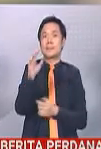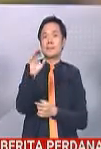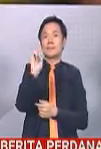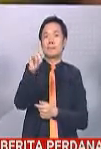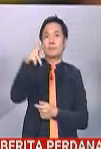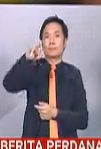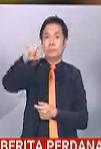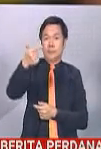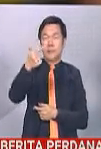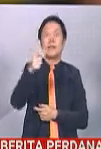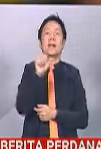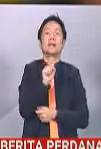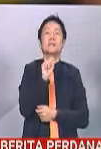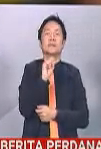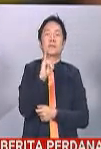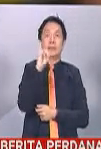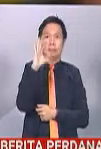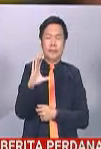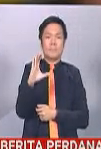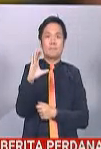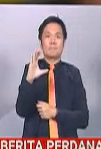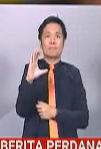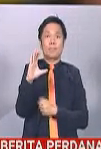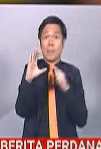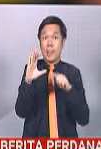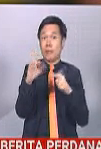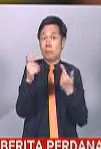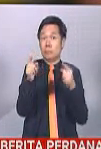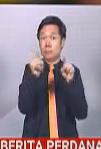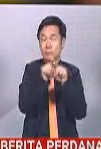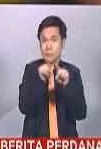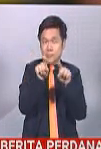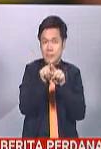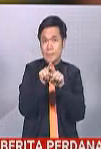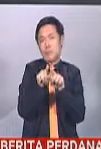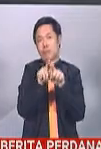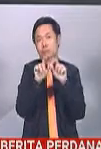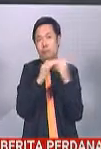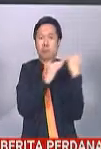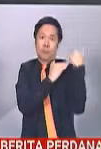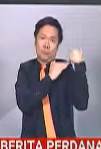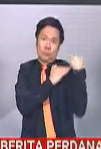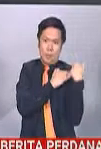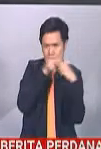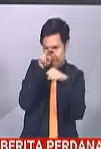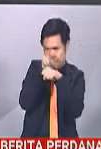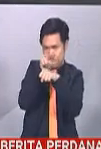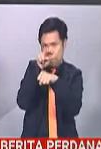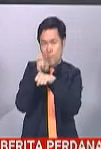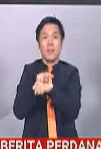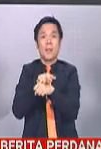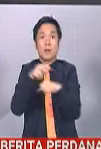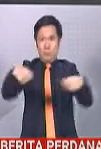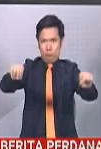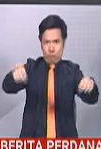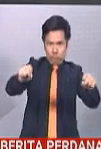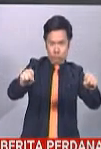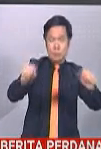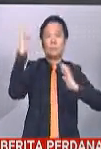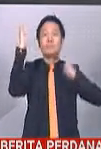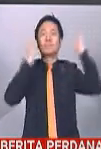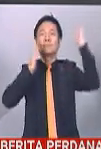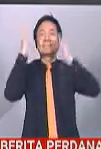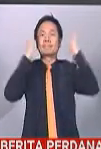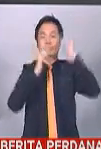International Circuit SIC yang bertindak sebagai badan pemantau program pembangunan sukan permotoran negara. Hafiz Shahrin